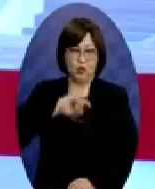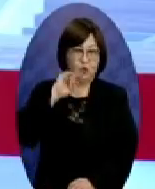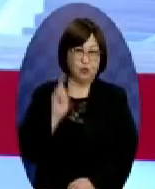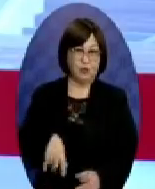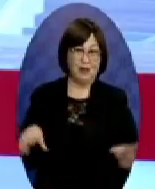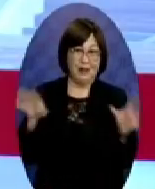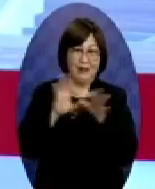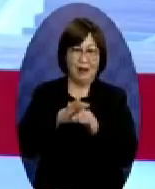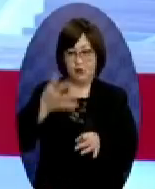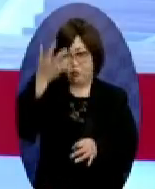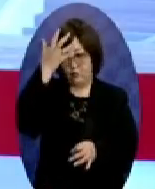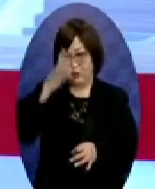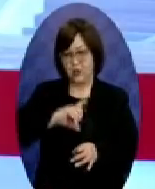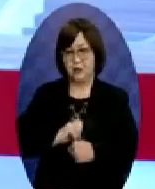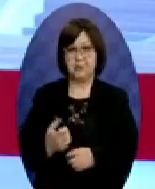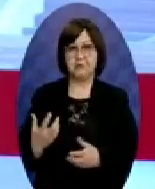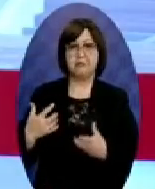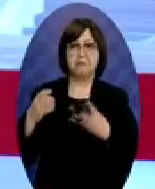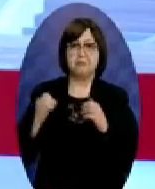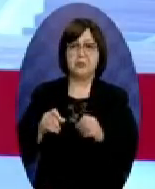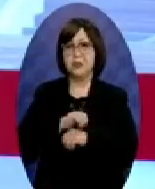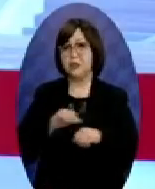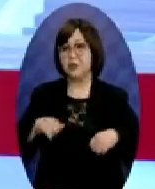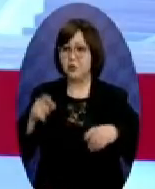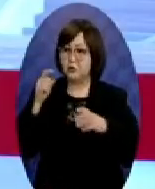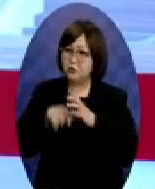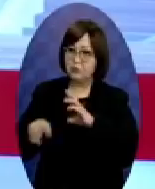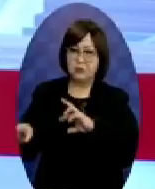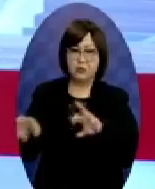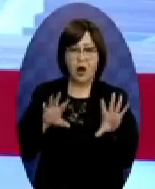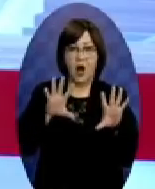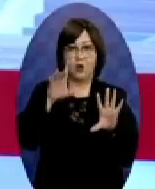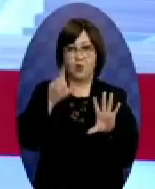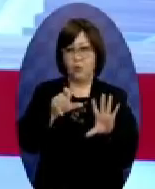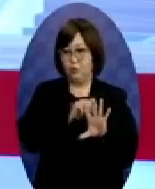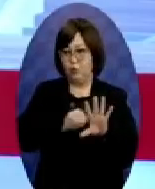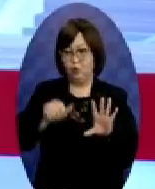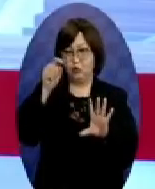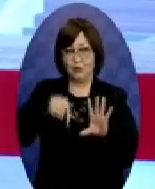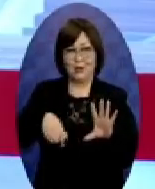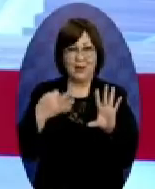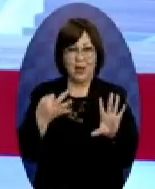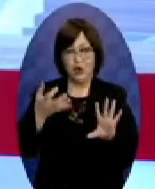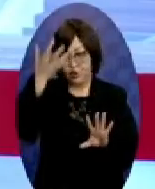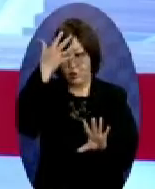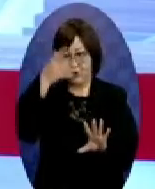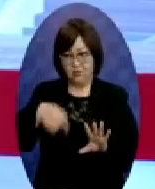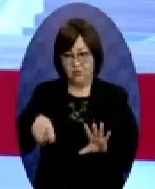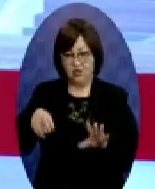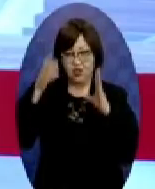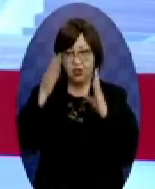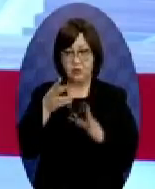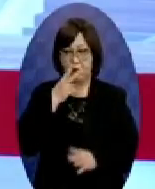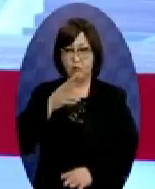гаргасан. Иргэдийн дунд явуулсан судалгаагаар 10 хүн тутмын 8 нь төрийн энэхүү шийдвэрийг зөв хэмээн дүгнсэн байна.